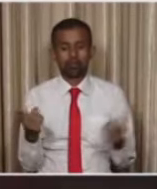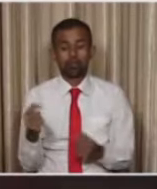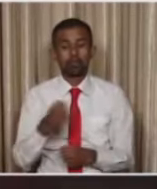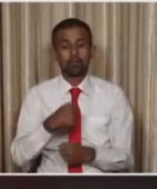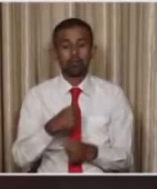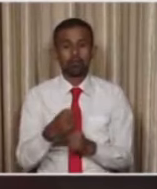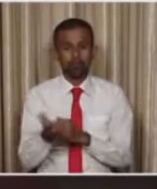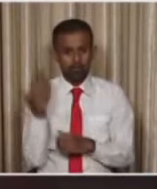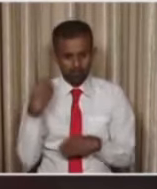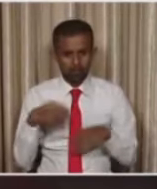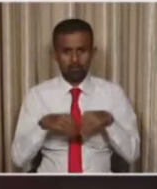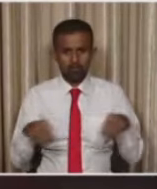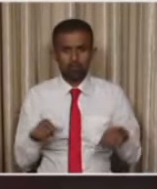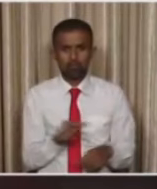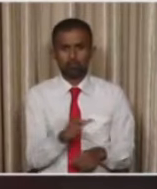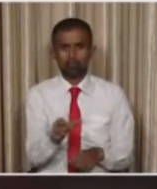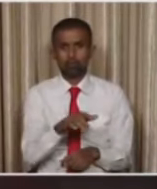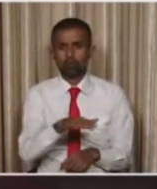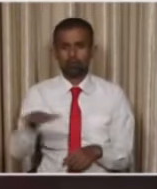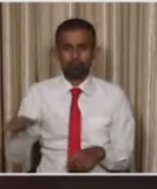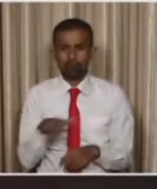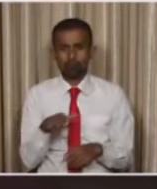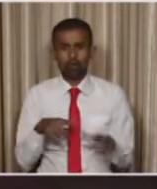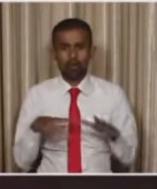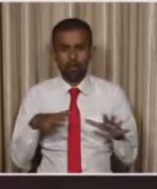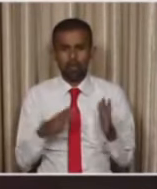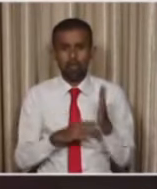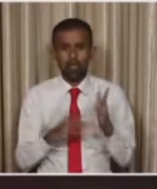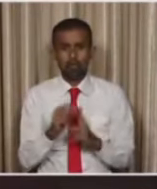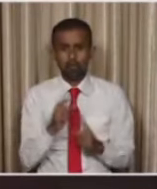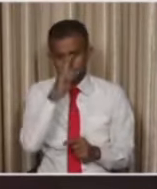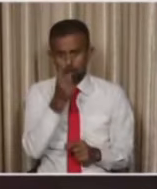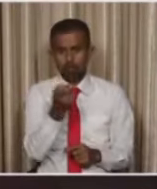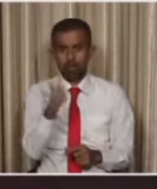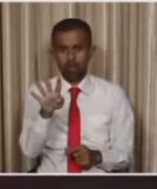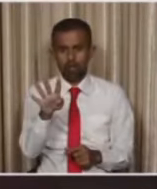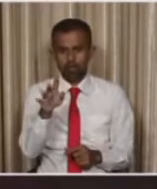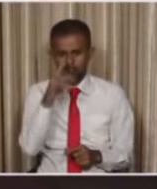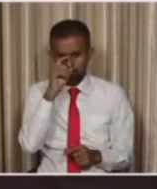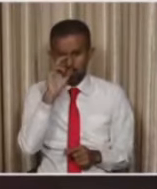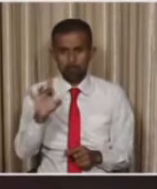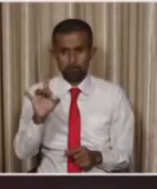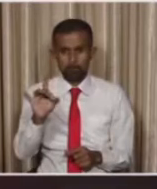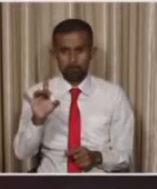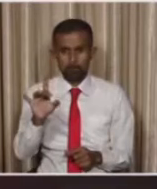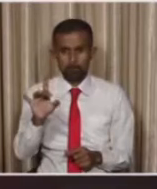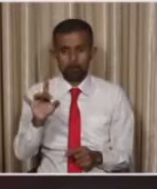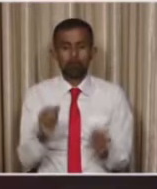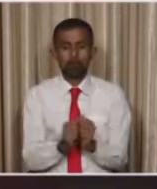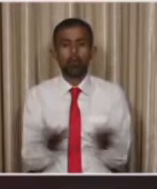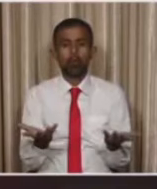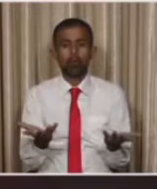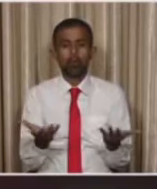හොබවලා තියනවානේ. කෘෂිකර්ම වාරිමානක ඉඩම් පසු සම්පත් ඇමති මාස 14යිද 15යිද හිටියේ. මොනවද කරේ? ඊයේ